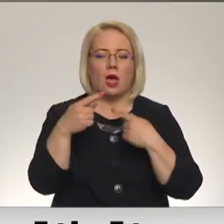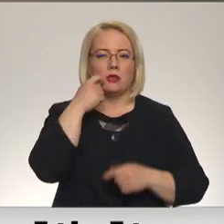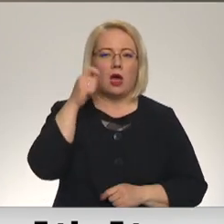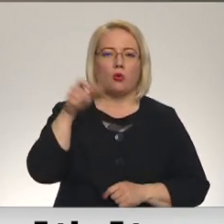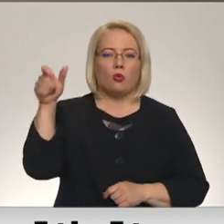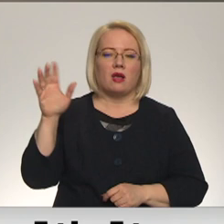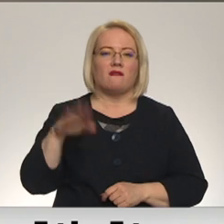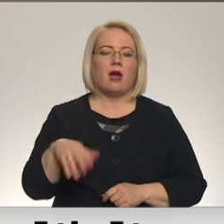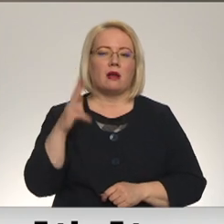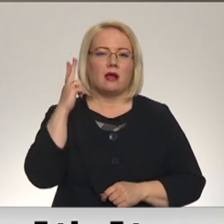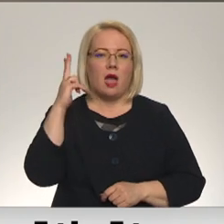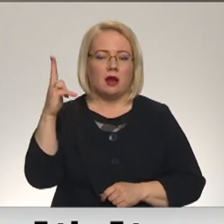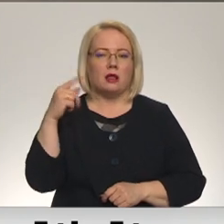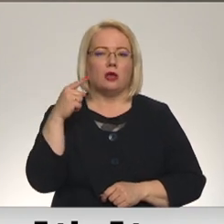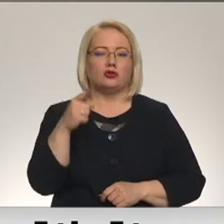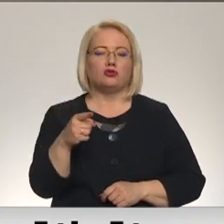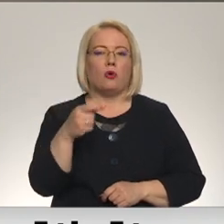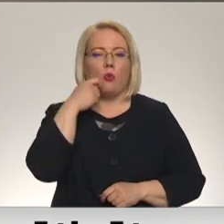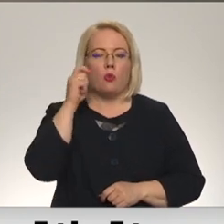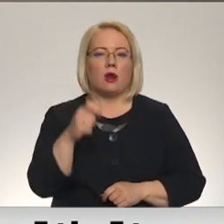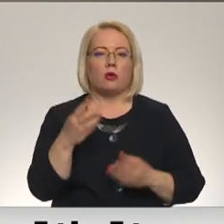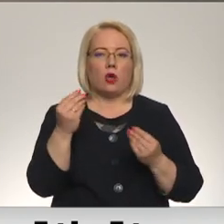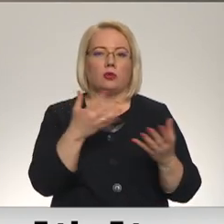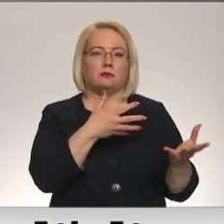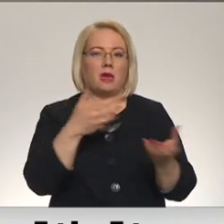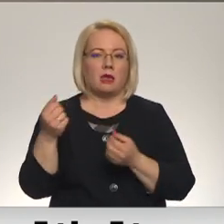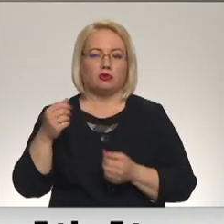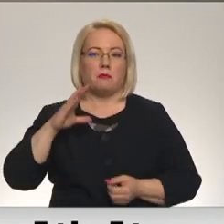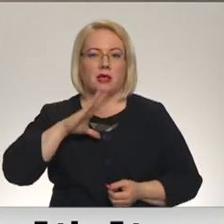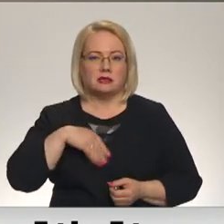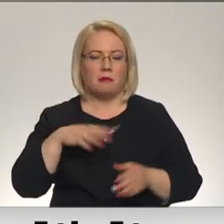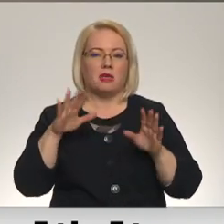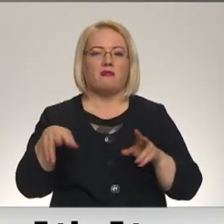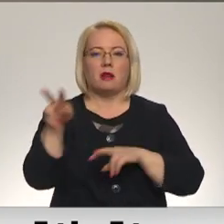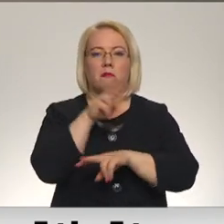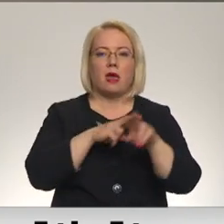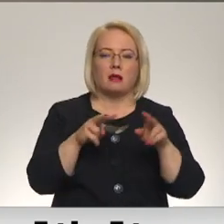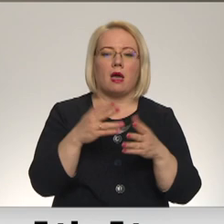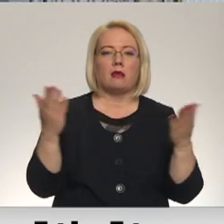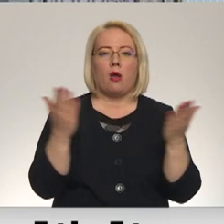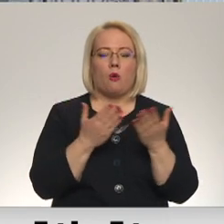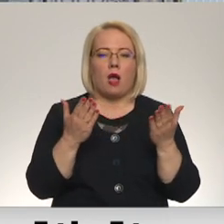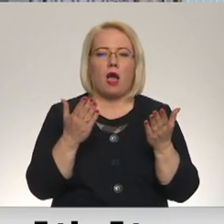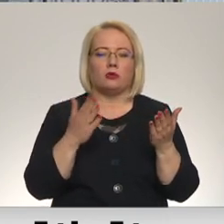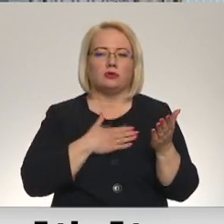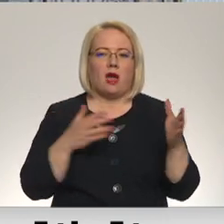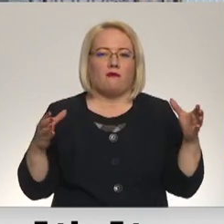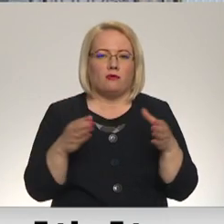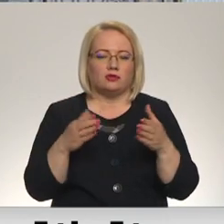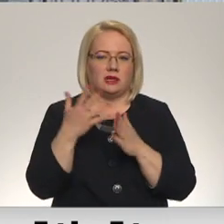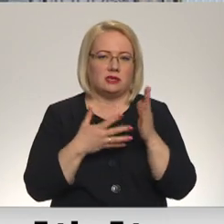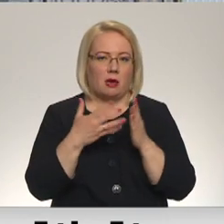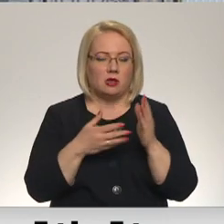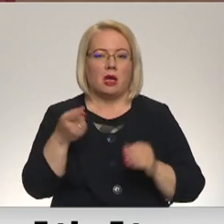iespēja garantēt šo grivnu pieņemšanu pēc tam, un tad līdz ar to varētu meklēt kaut kādus lokālus risinājumus. Pagājušajā